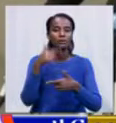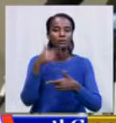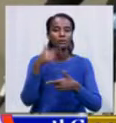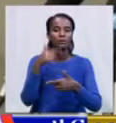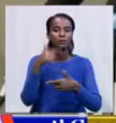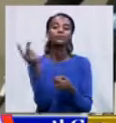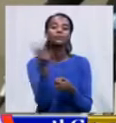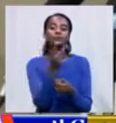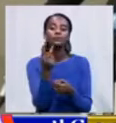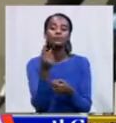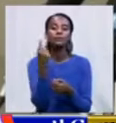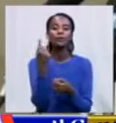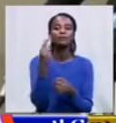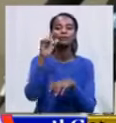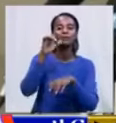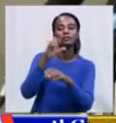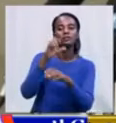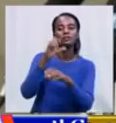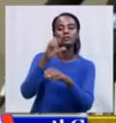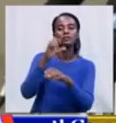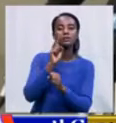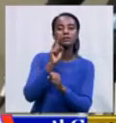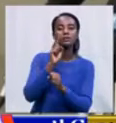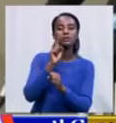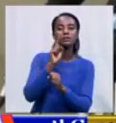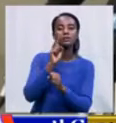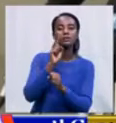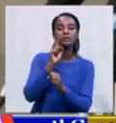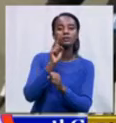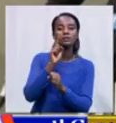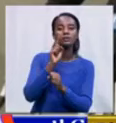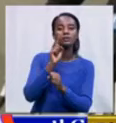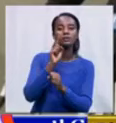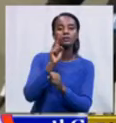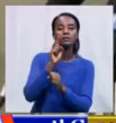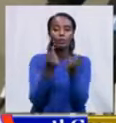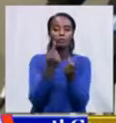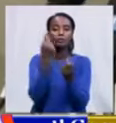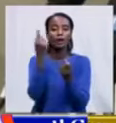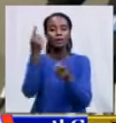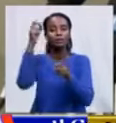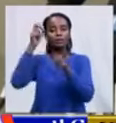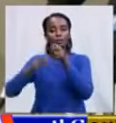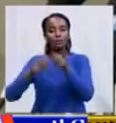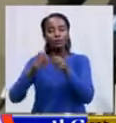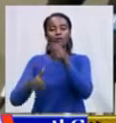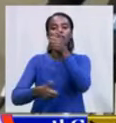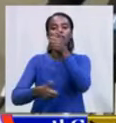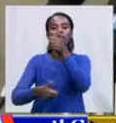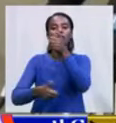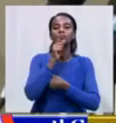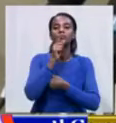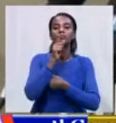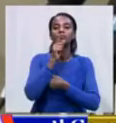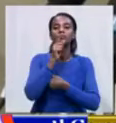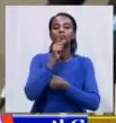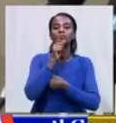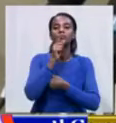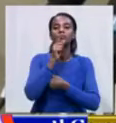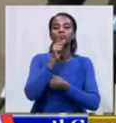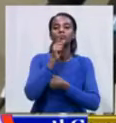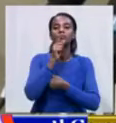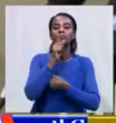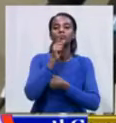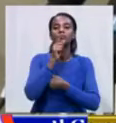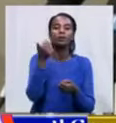ሁለት መልክ እንደያዘ ነው እኛ እንደ ሃይማኖት የምንረዳው በአንድ ወገን አደጋ ነው በላእ ነው